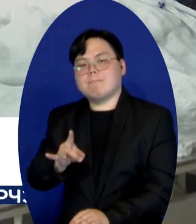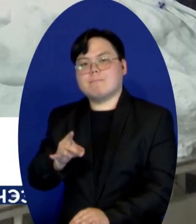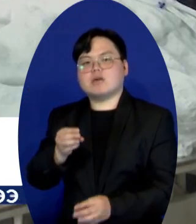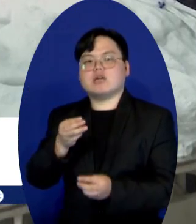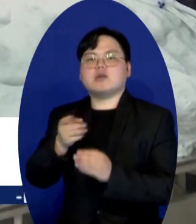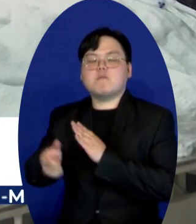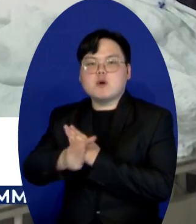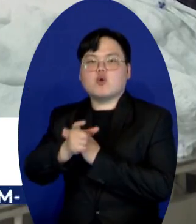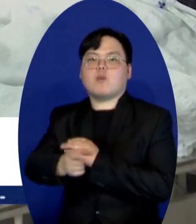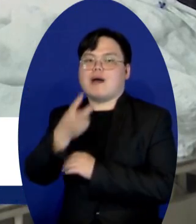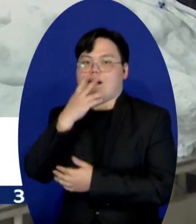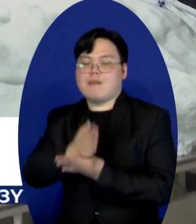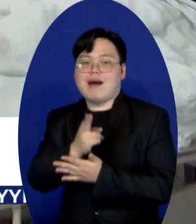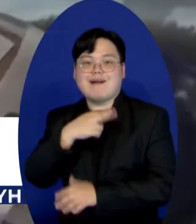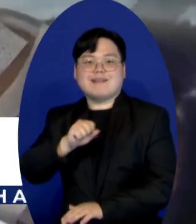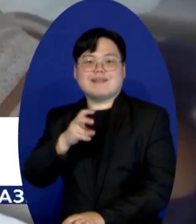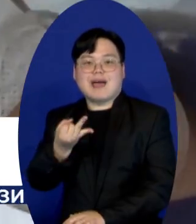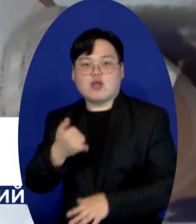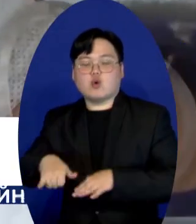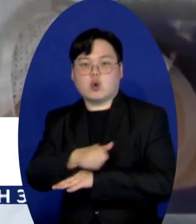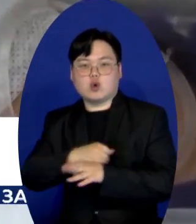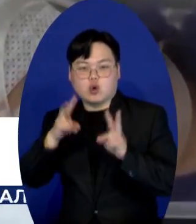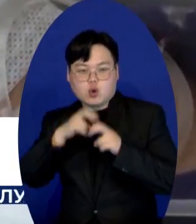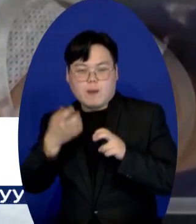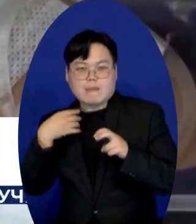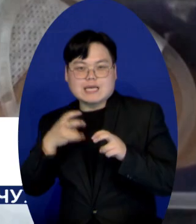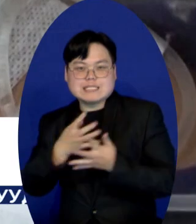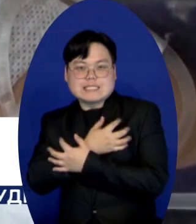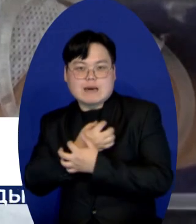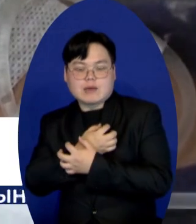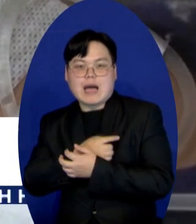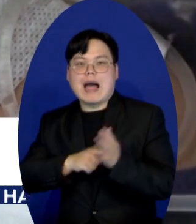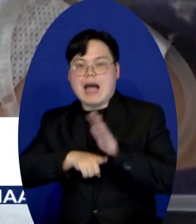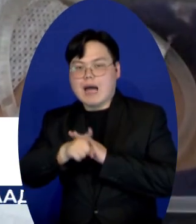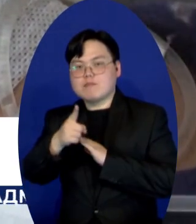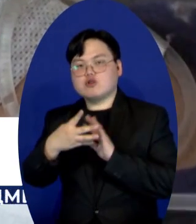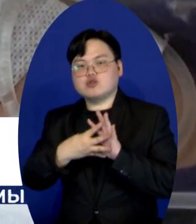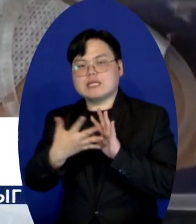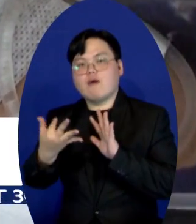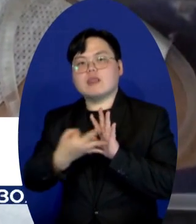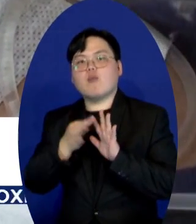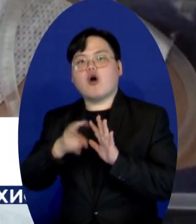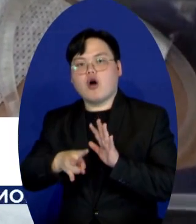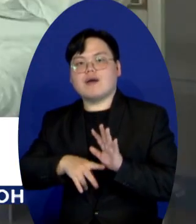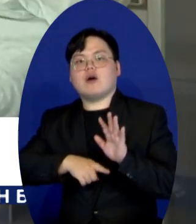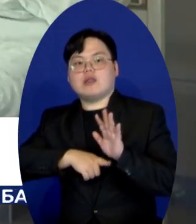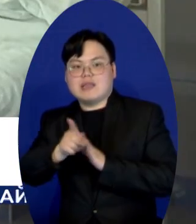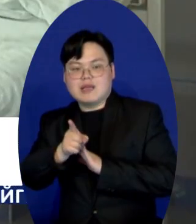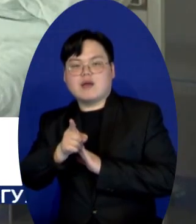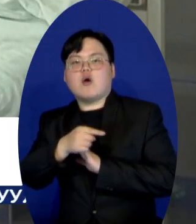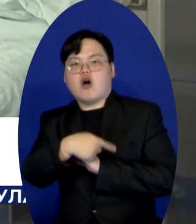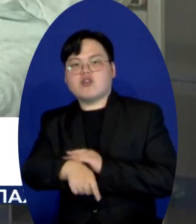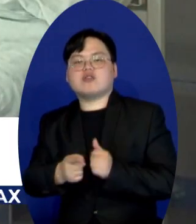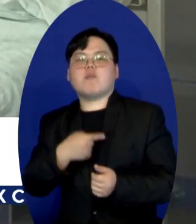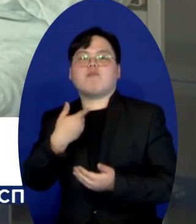байна. Дайн улсад судалгаанд ашиглагдж байсан сармагчнуудаас анх 1958 онд илэрснээр нь одоогийн нэршлиг оноос нь